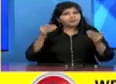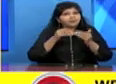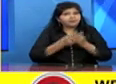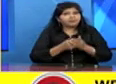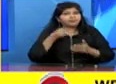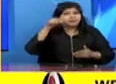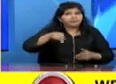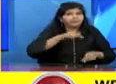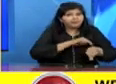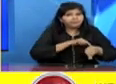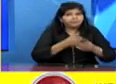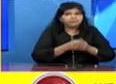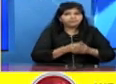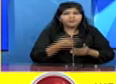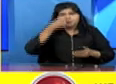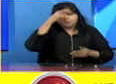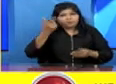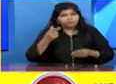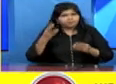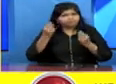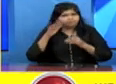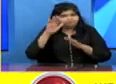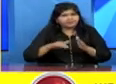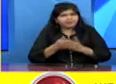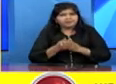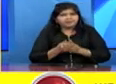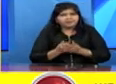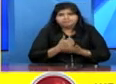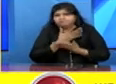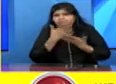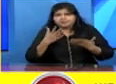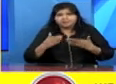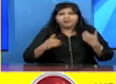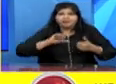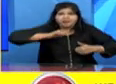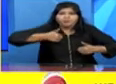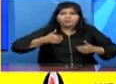देशवासियों, आज हर भारतीय अपने जीवन की रक्षा के लिए घर में